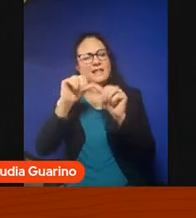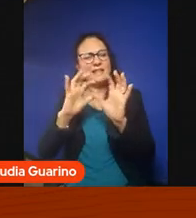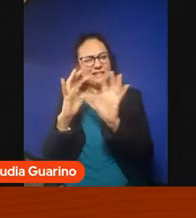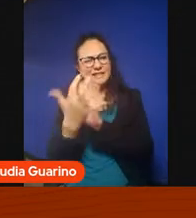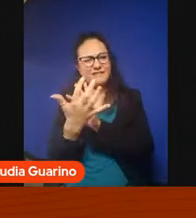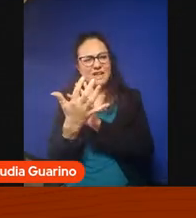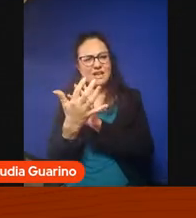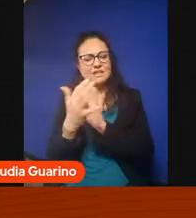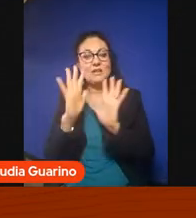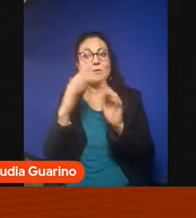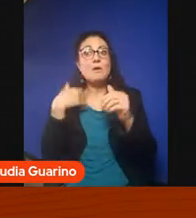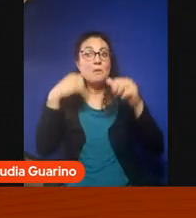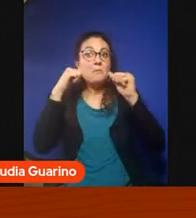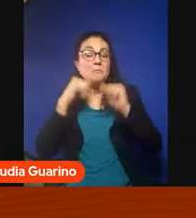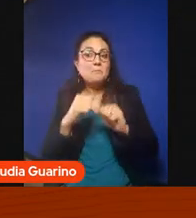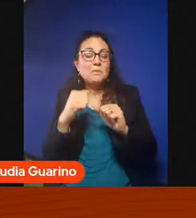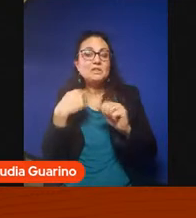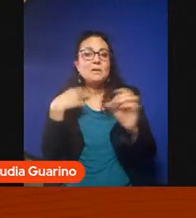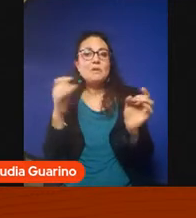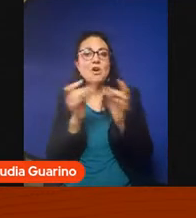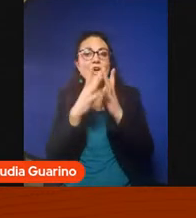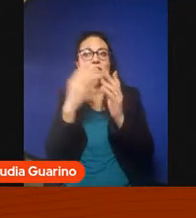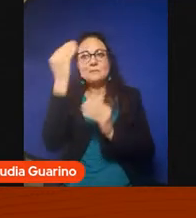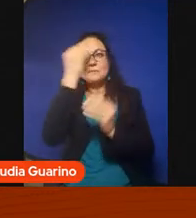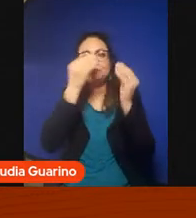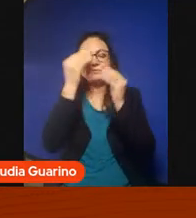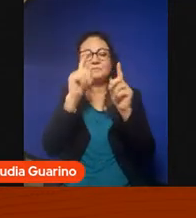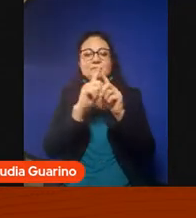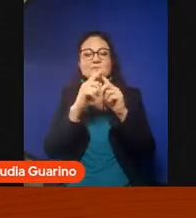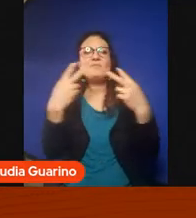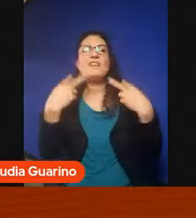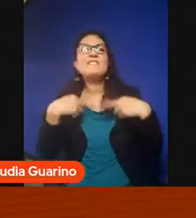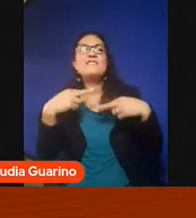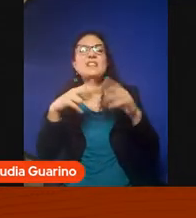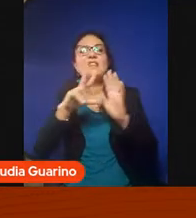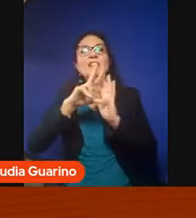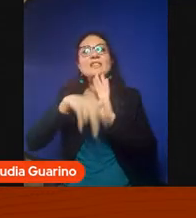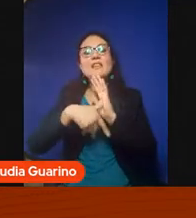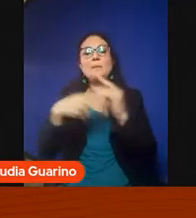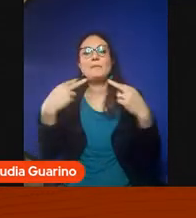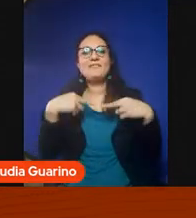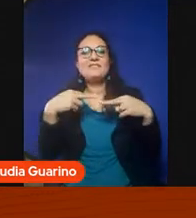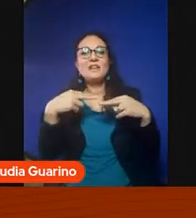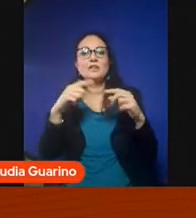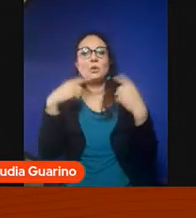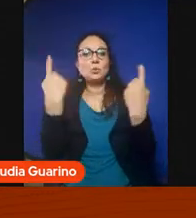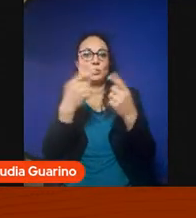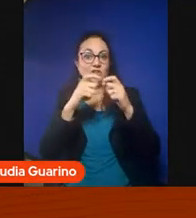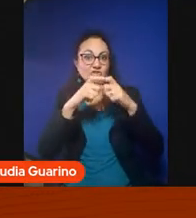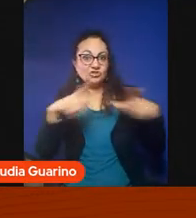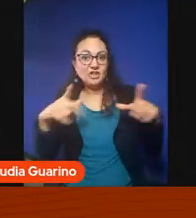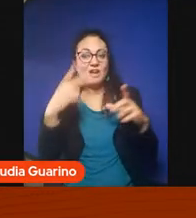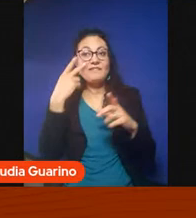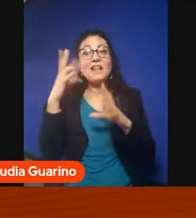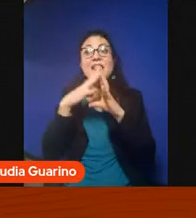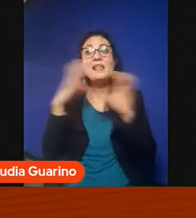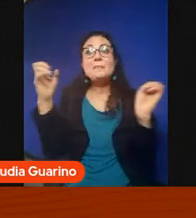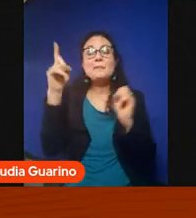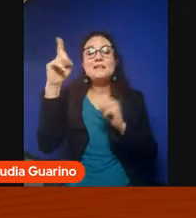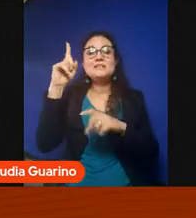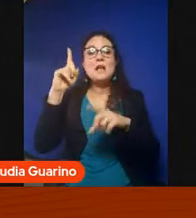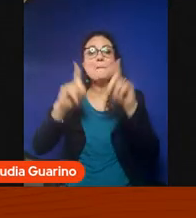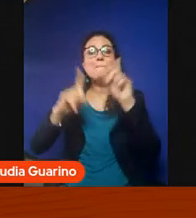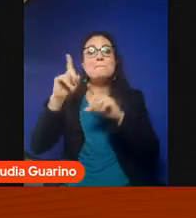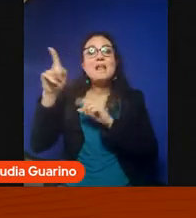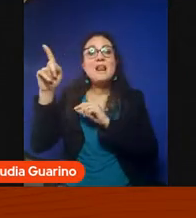l'occasione per ripensare i tempi di vita di una città. Pensate al fatto che tutte le imprese di Milano decidessero di